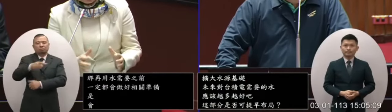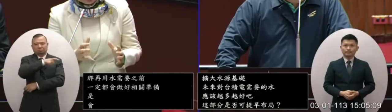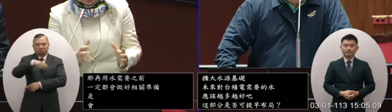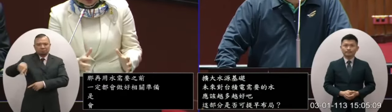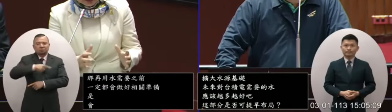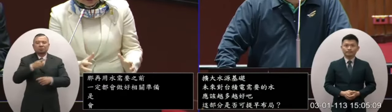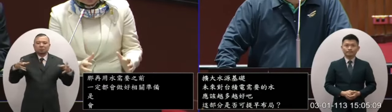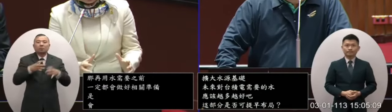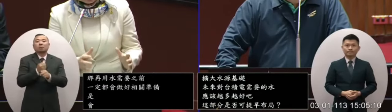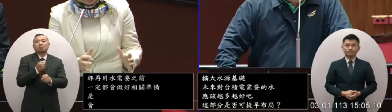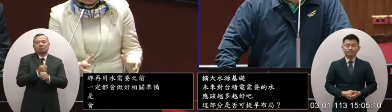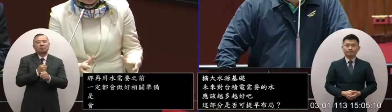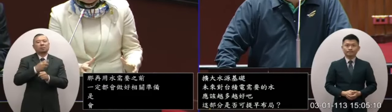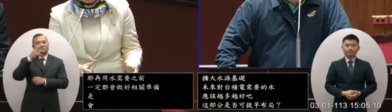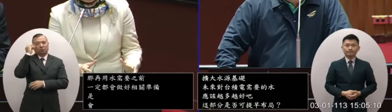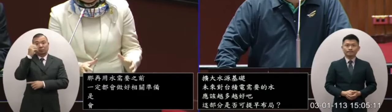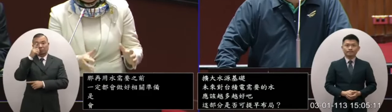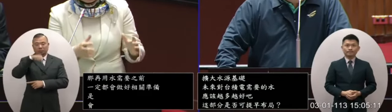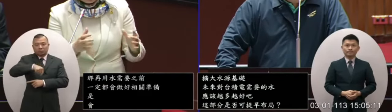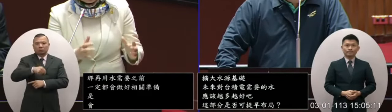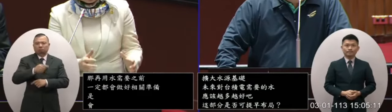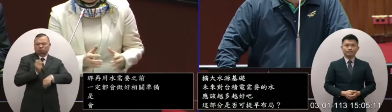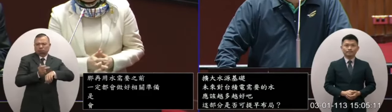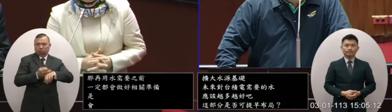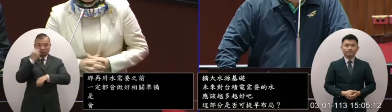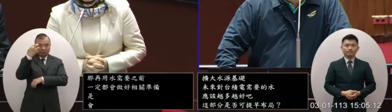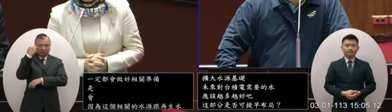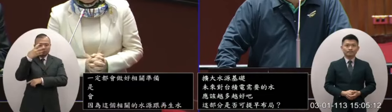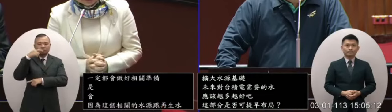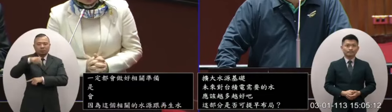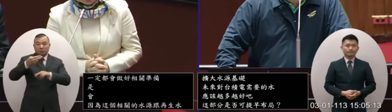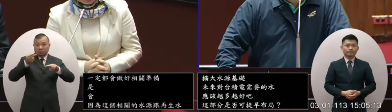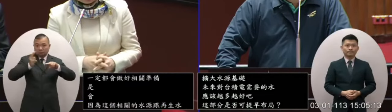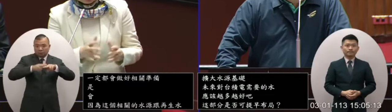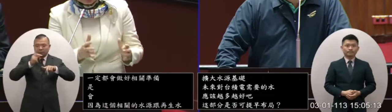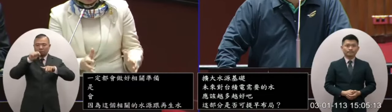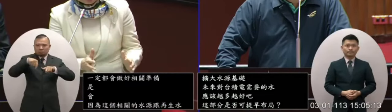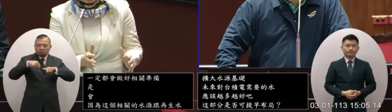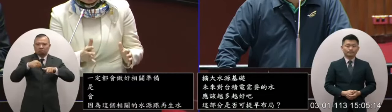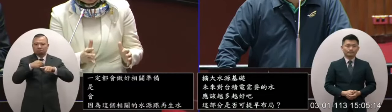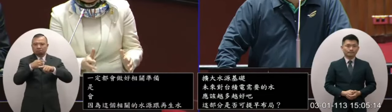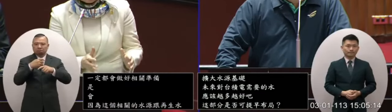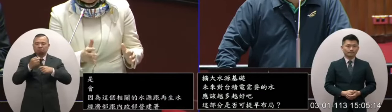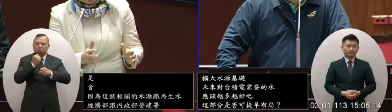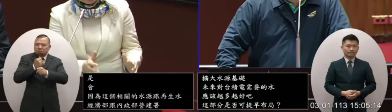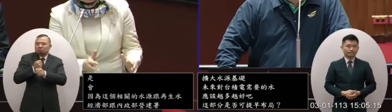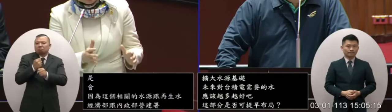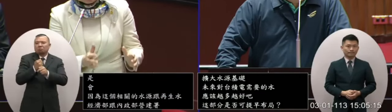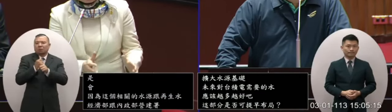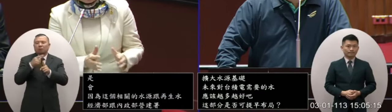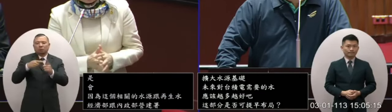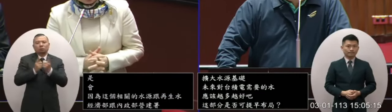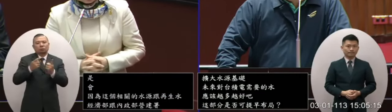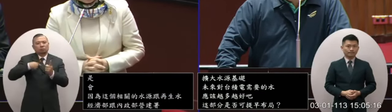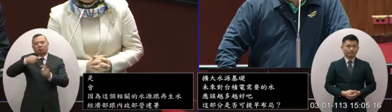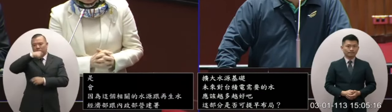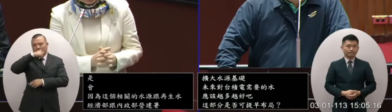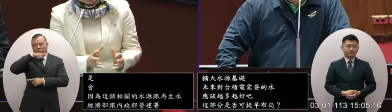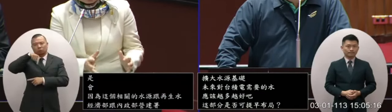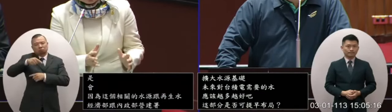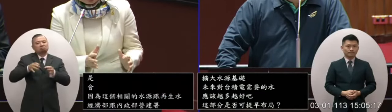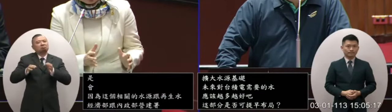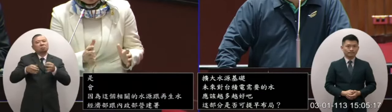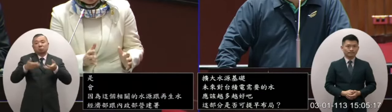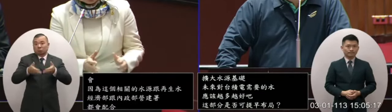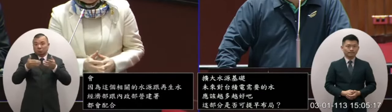不论如何，就是对于这种先进的封装对台湾是非常重要，我们一定会让 他在台湾要扩厂的话，